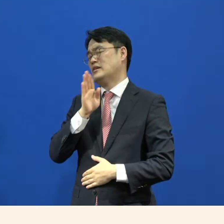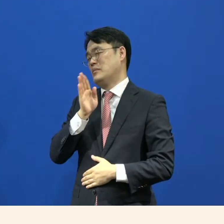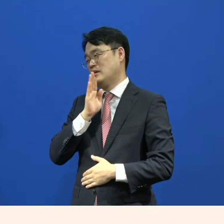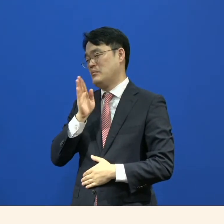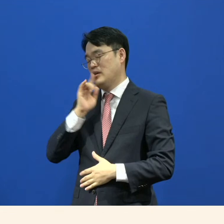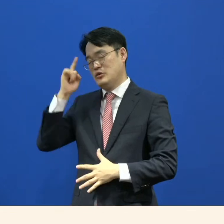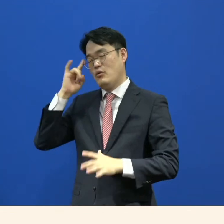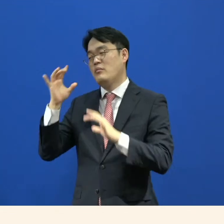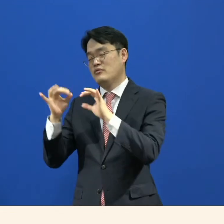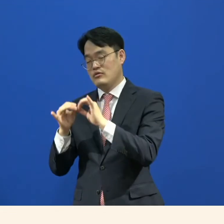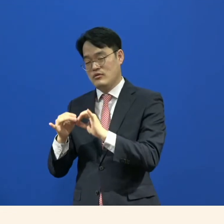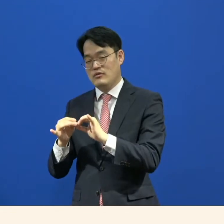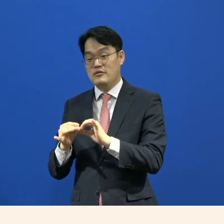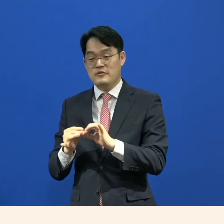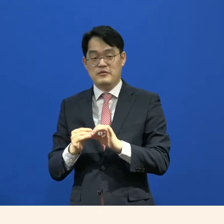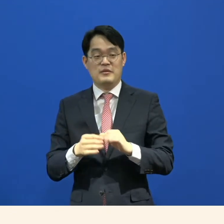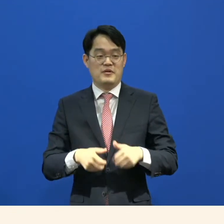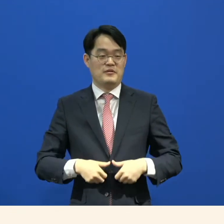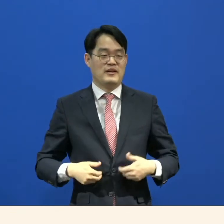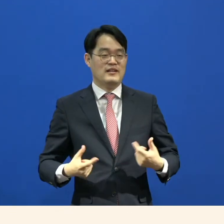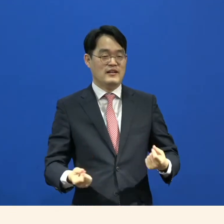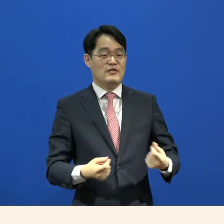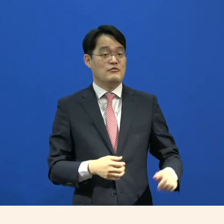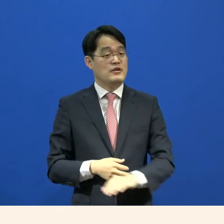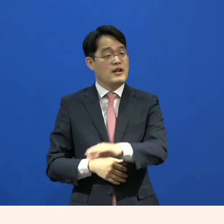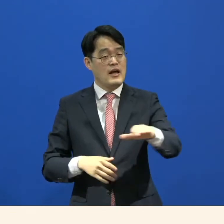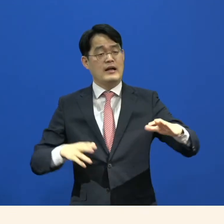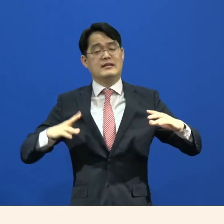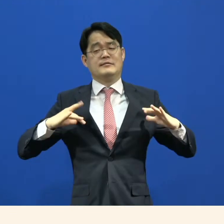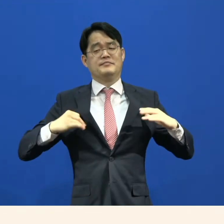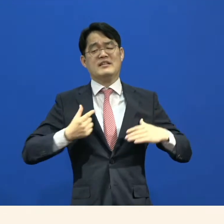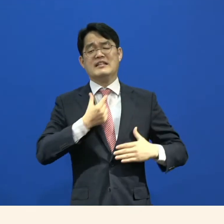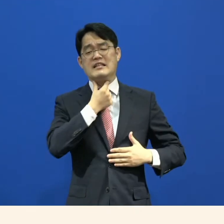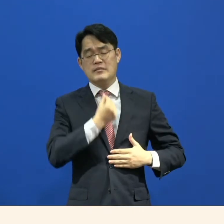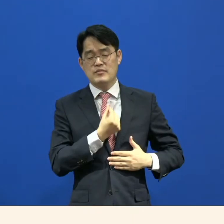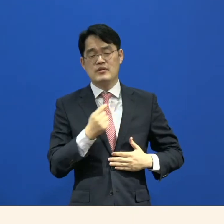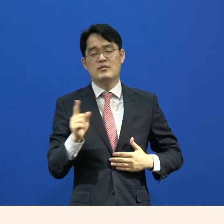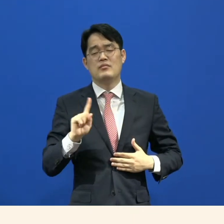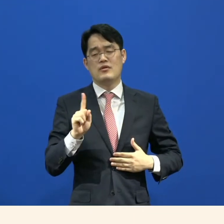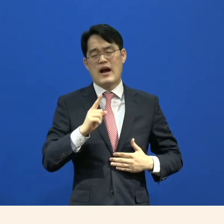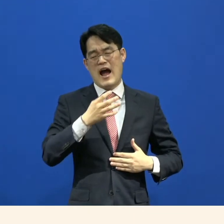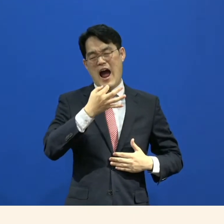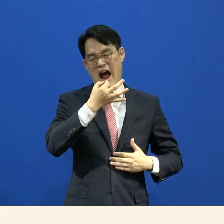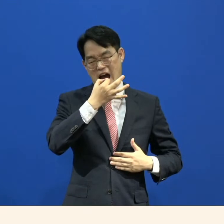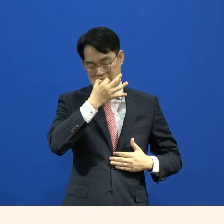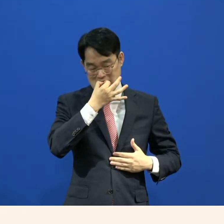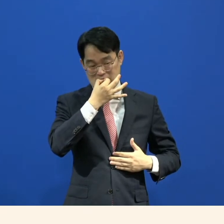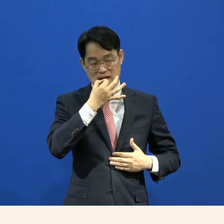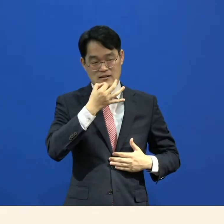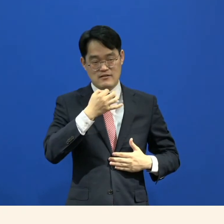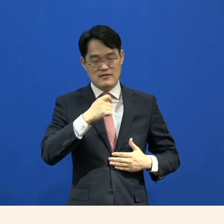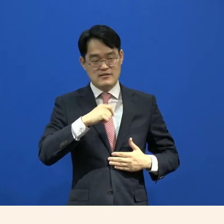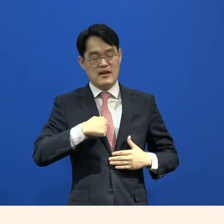이 자랑하고 싶은 것은 우리 안에 있는 욕망입니다. 욕망. 자랑은 욕망이에요.